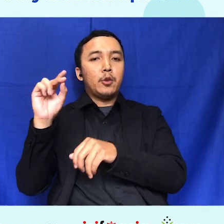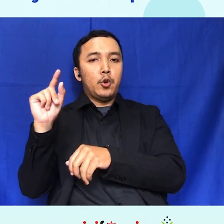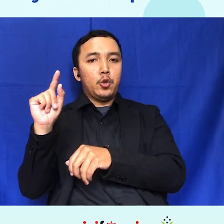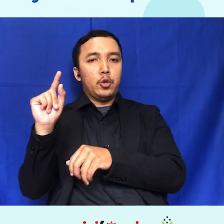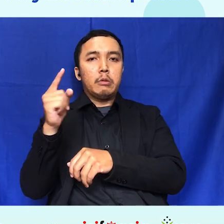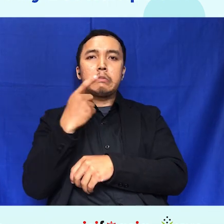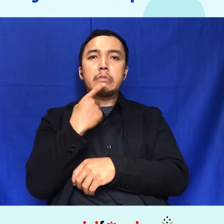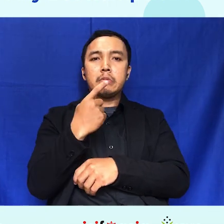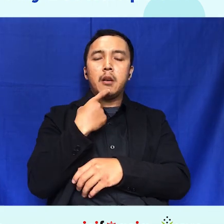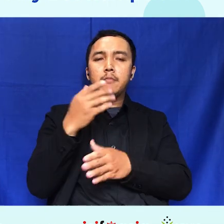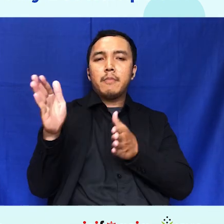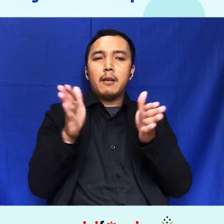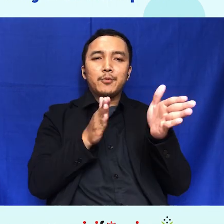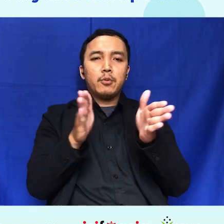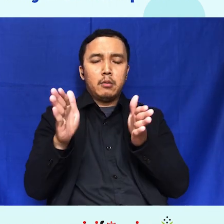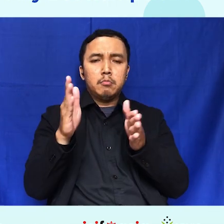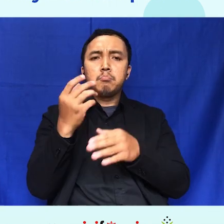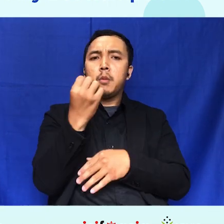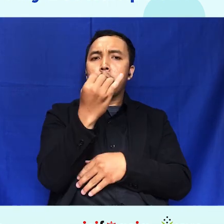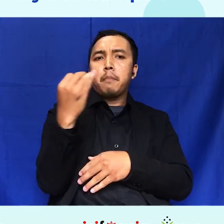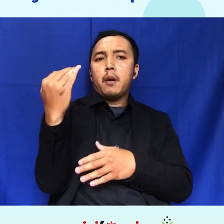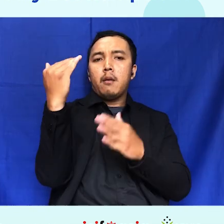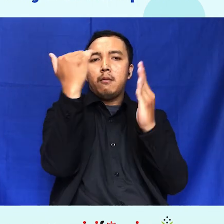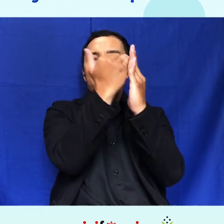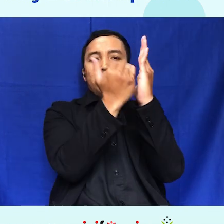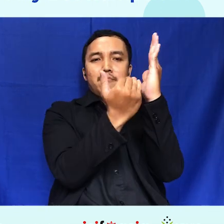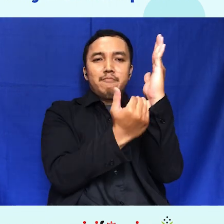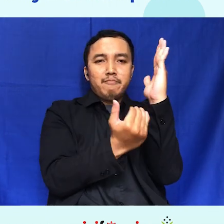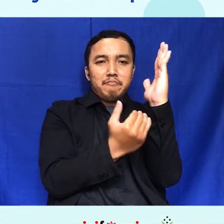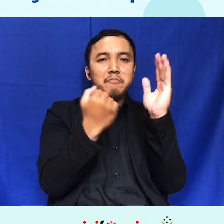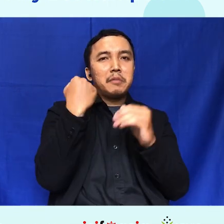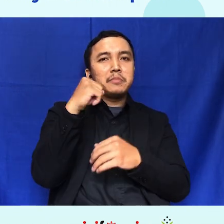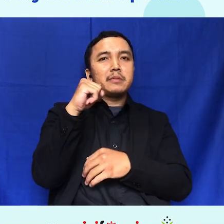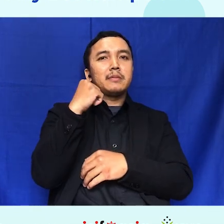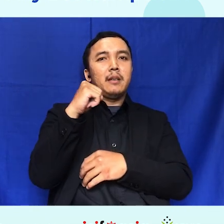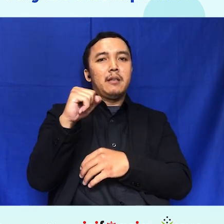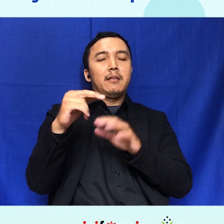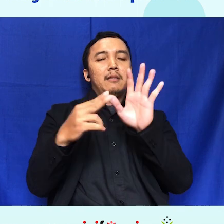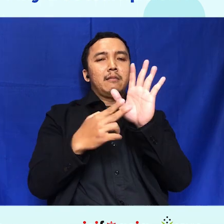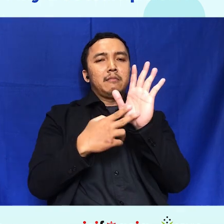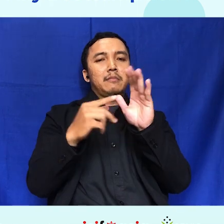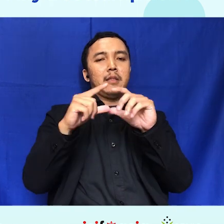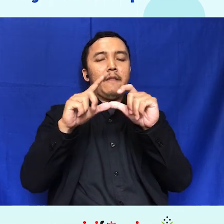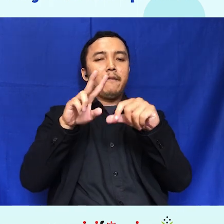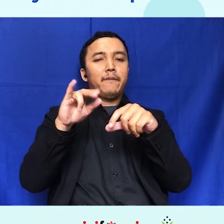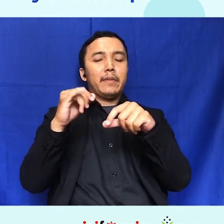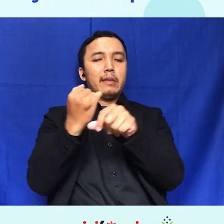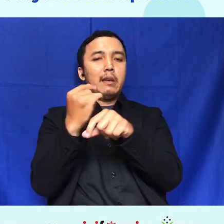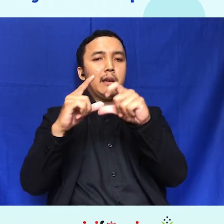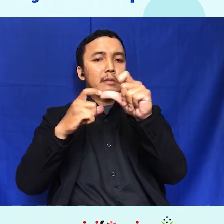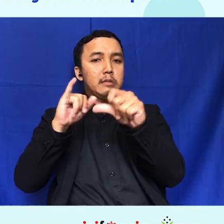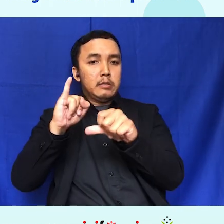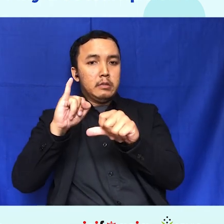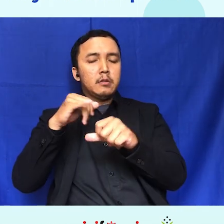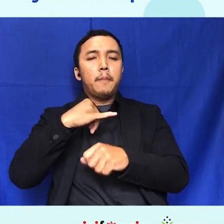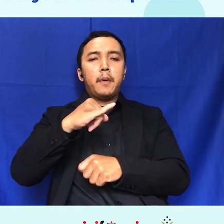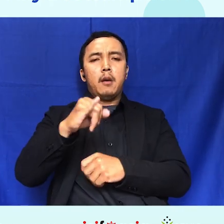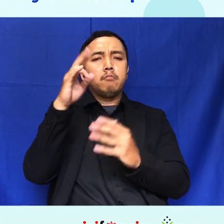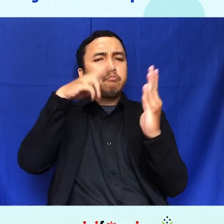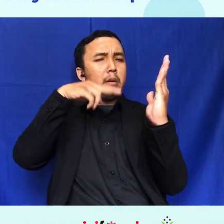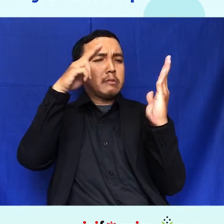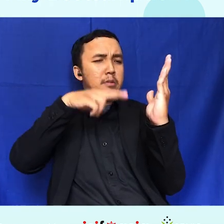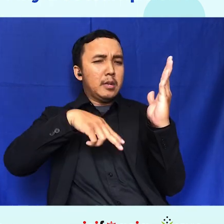navigation. Beberapa menu tidak bisa dinavigasikan dengan tab key, dan drop-down menu yang tidak dibacakan